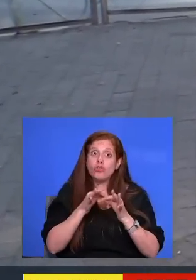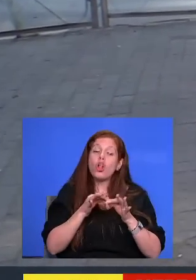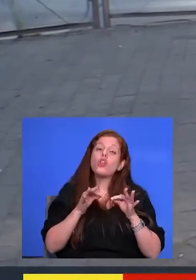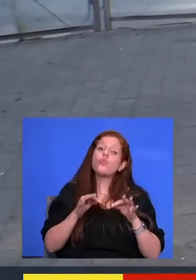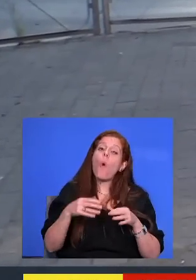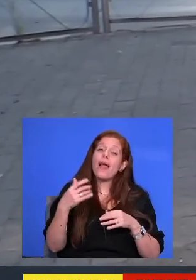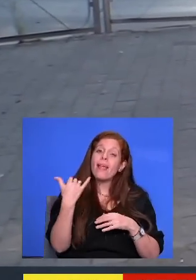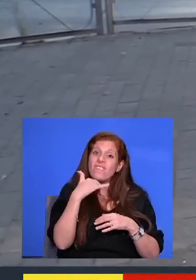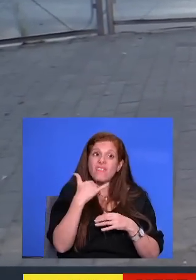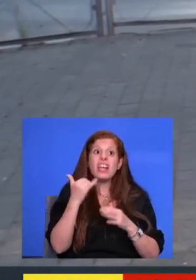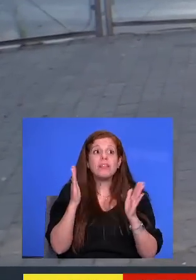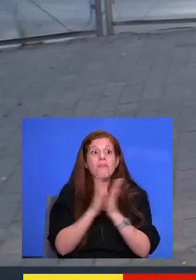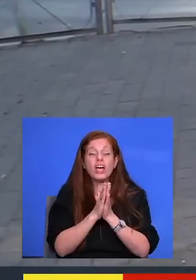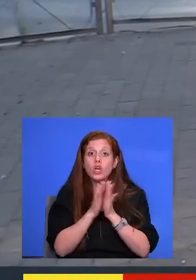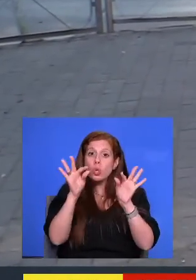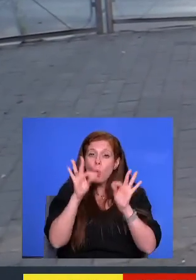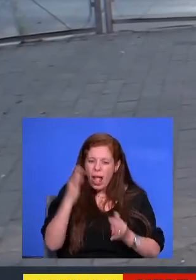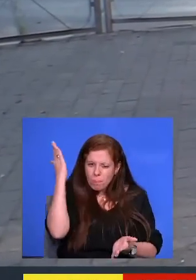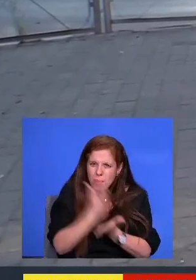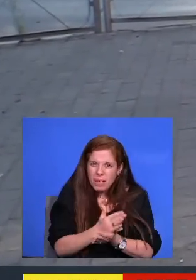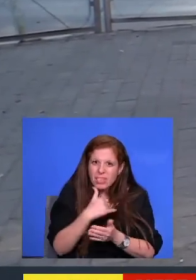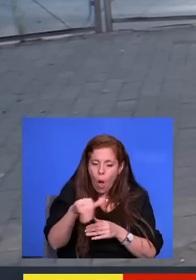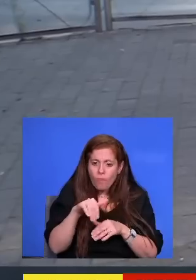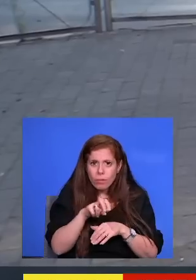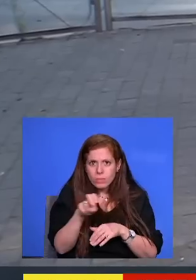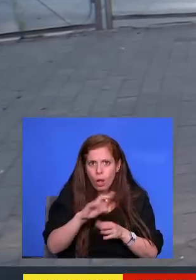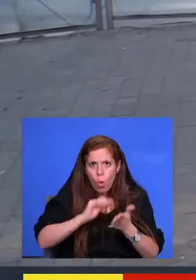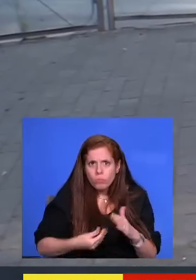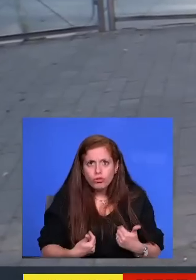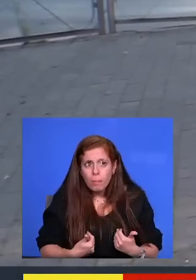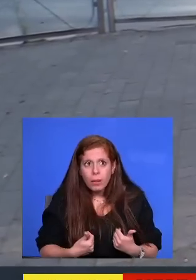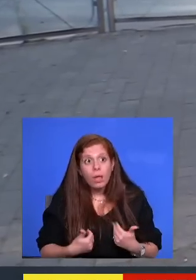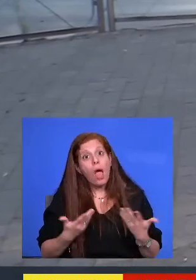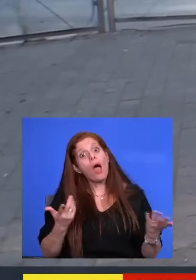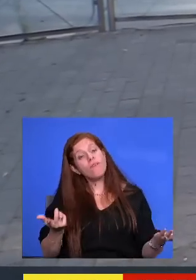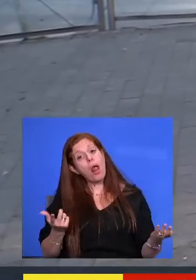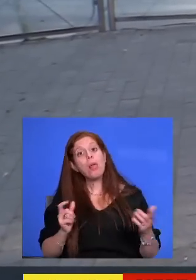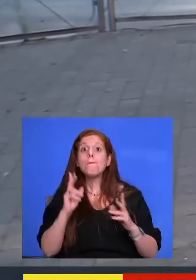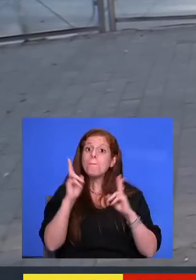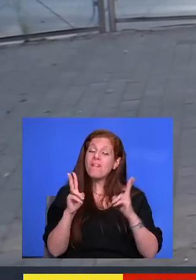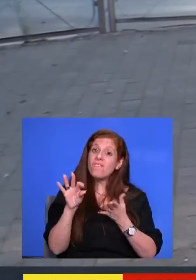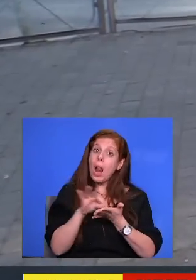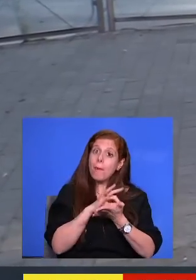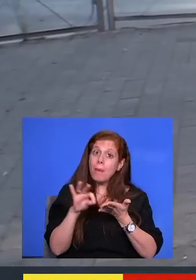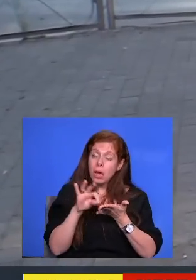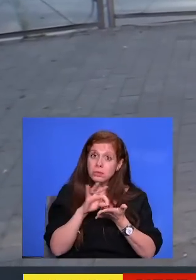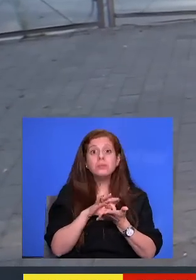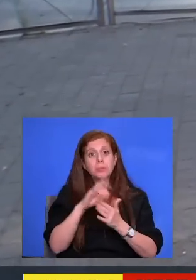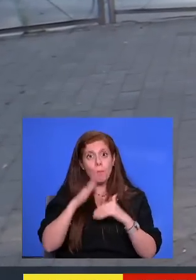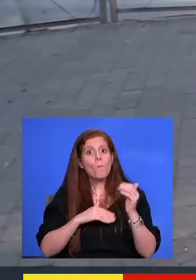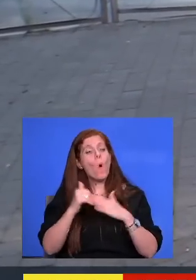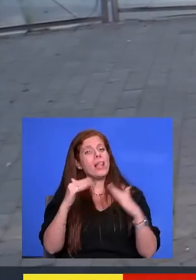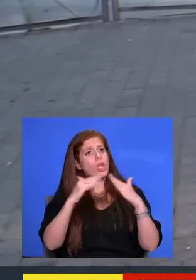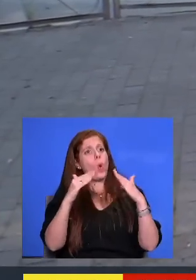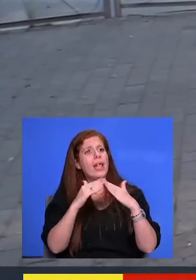לבנות דוכן באמצע הרחוב על המדרכה. אף אחד לא היה מאשר לי את זה. אבל הפלא ופלא, מפעל הפיס בונה דוכנים